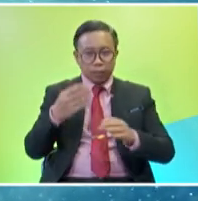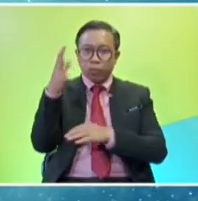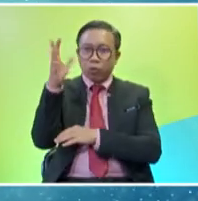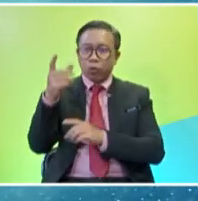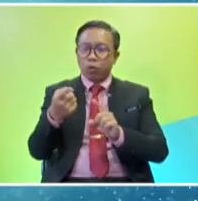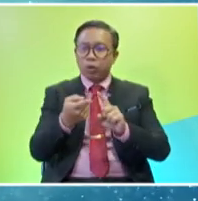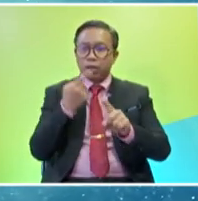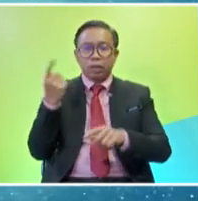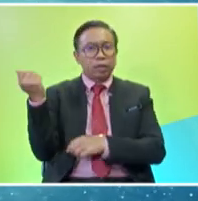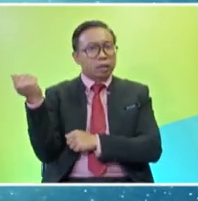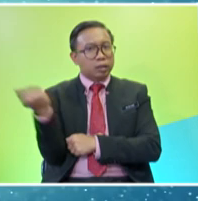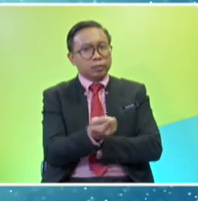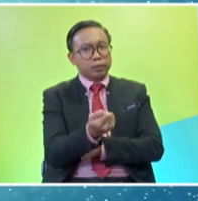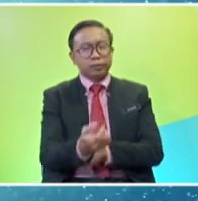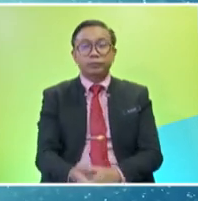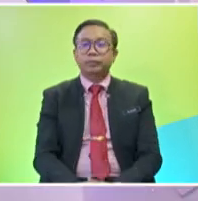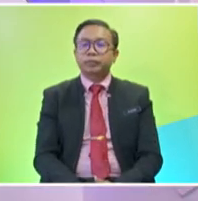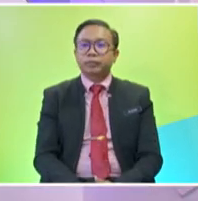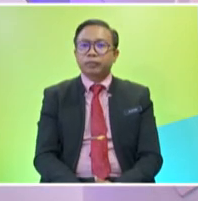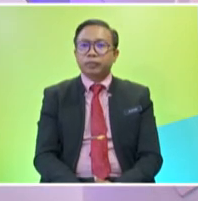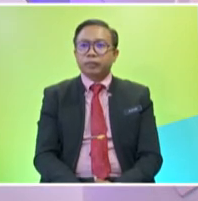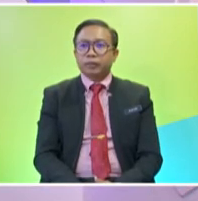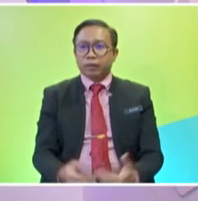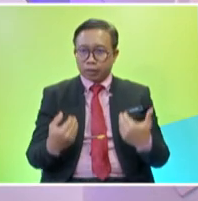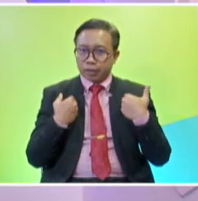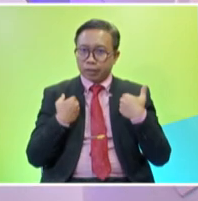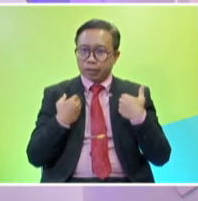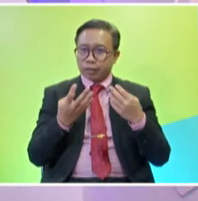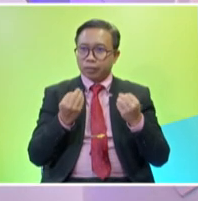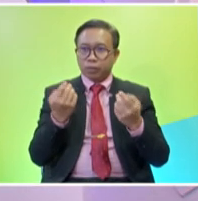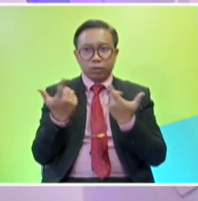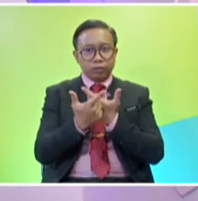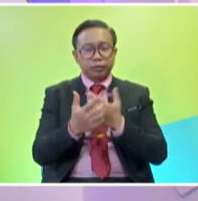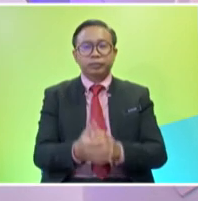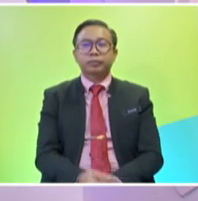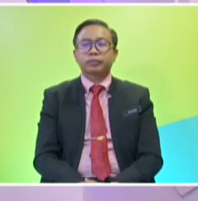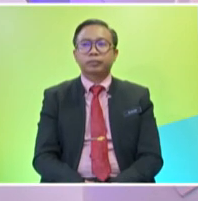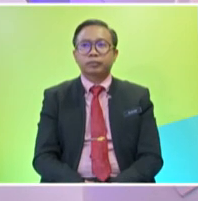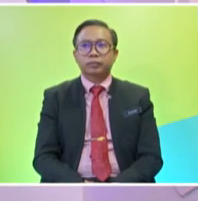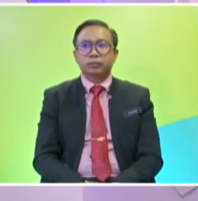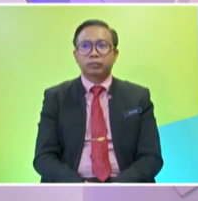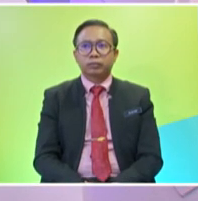oke Ada yang ada yang membantah Rabiatul tadi